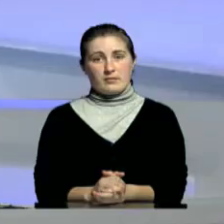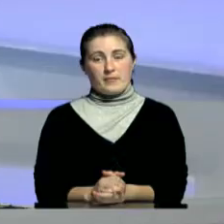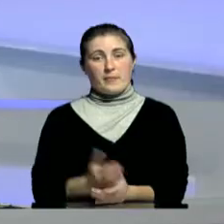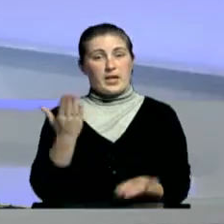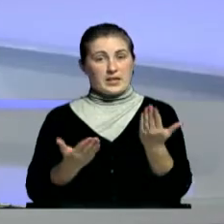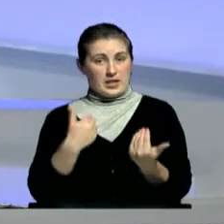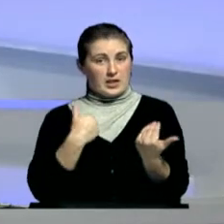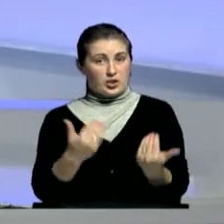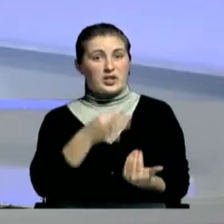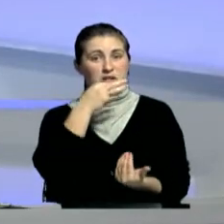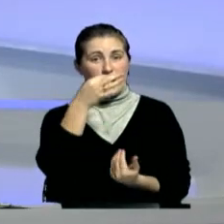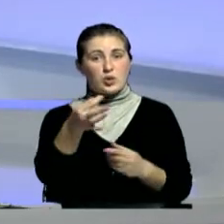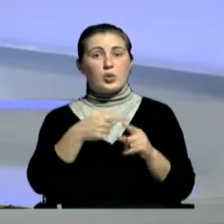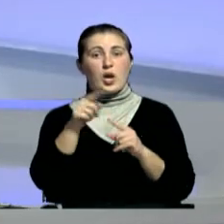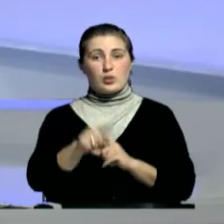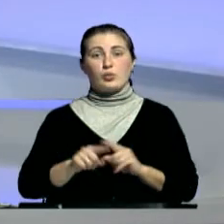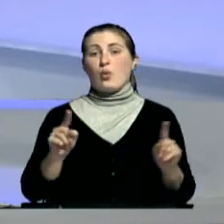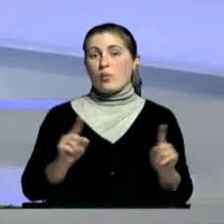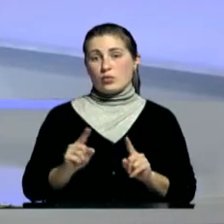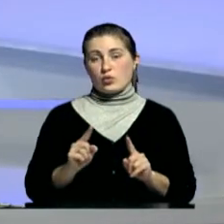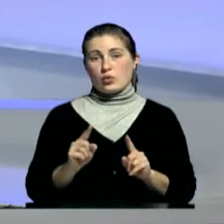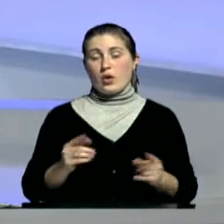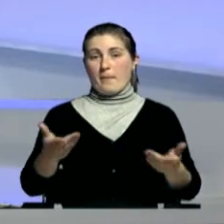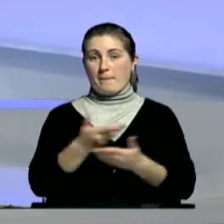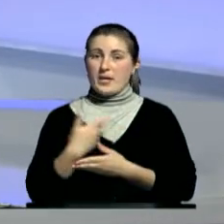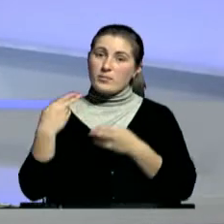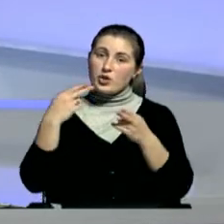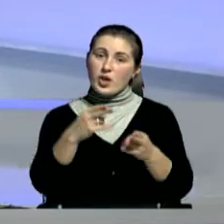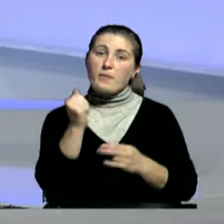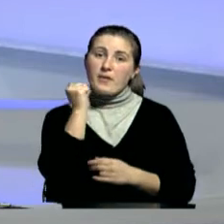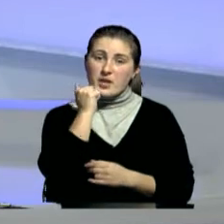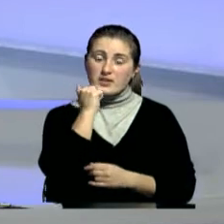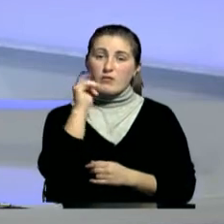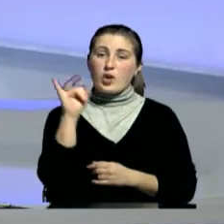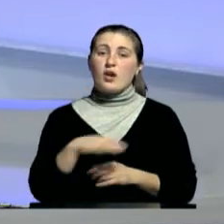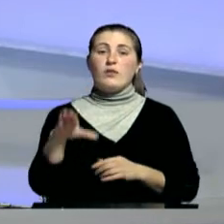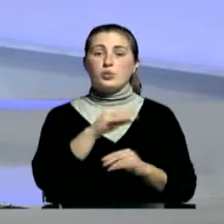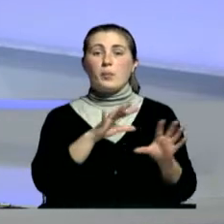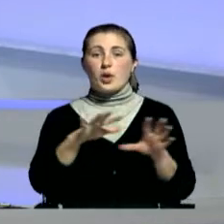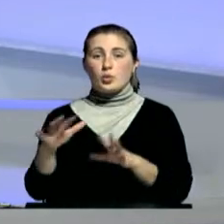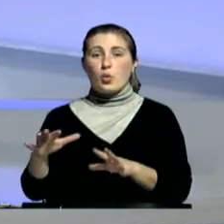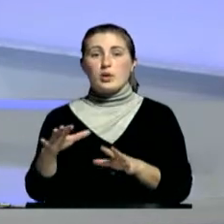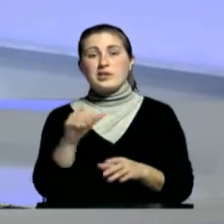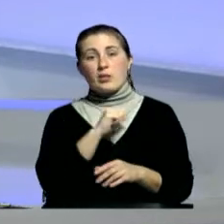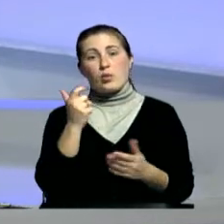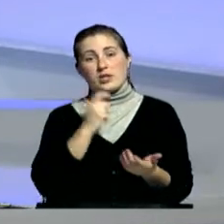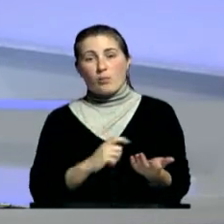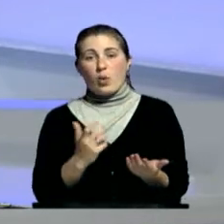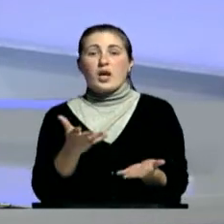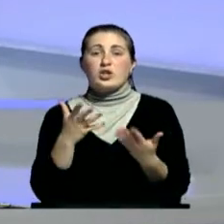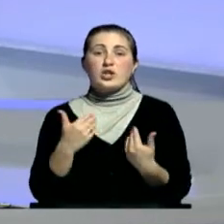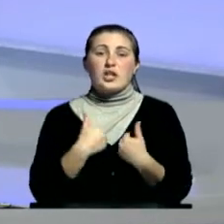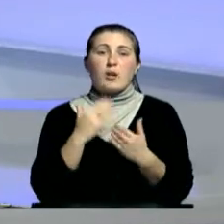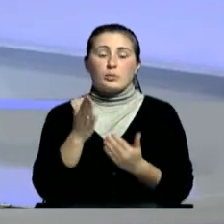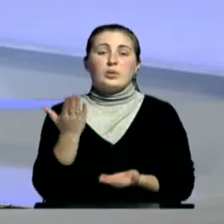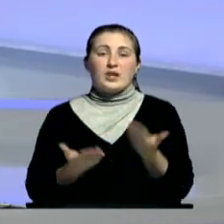Если я сейчас скажу о том, что мы приезжаем в Москву и все происходит вот само собой, то, конечно, я буду,